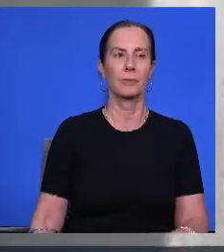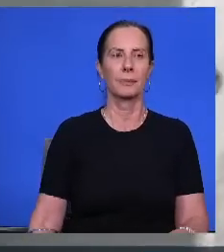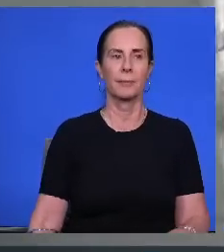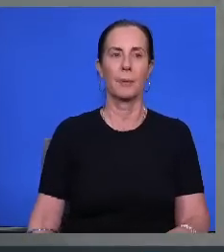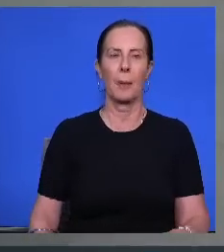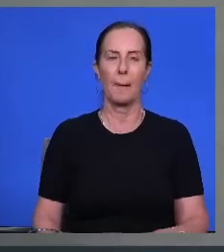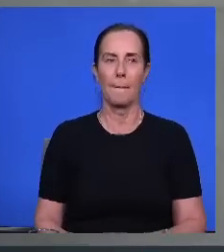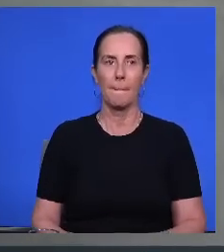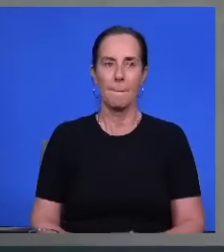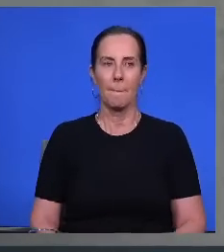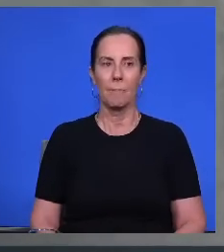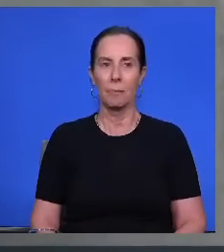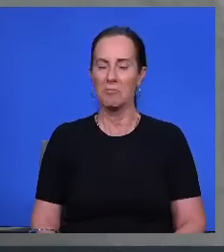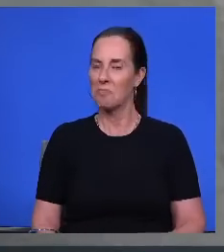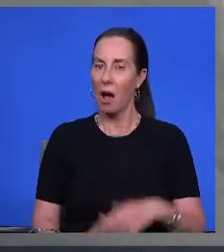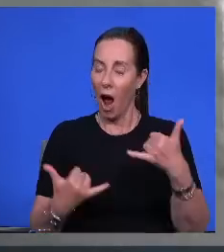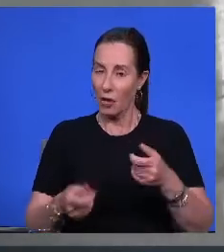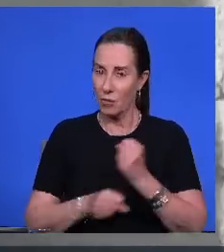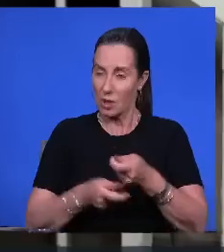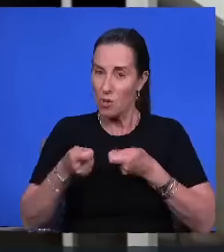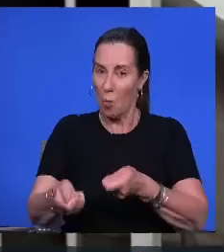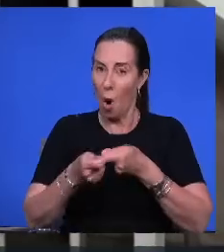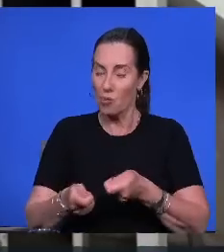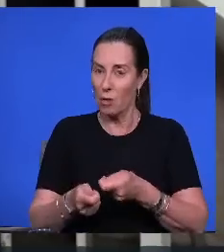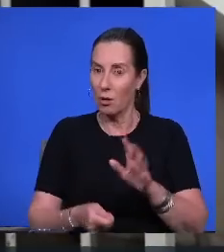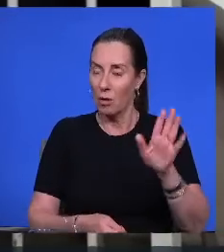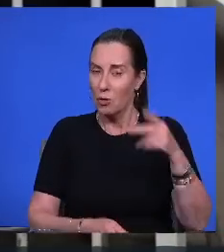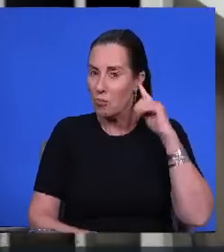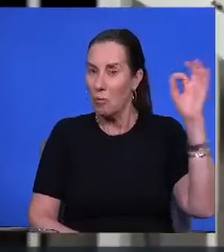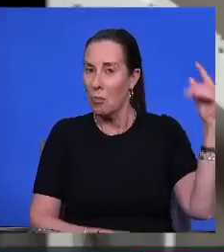זה לא קשה עכשיו לעשות ספונג'ה בזמן ששמענו מתחים. להפך, זה עושה לי